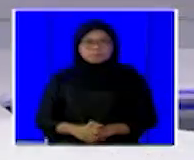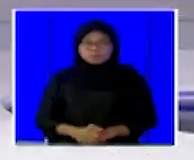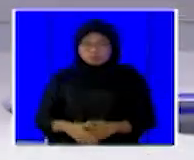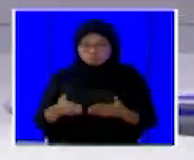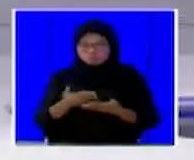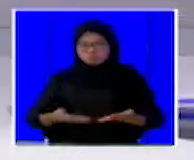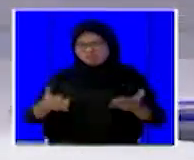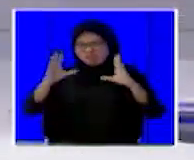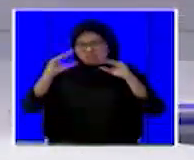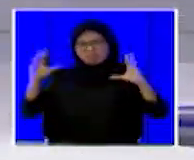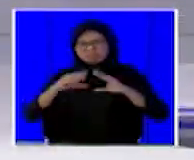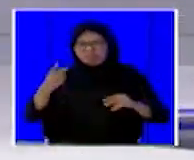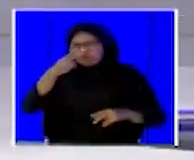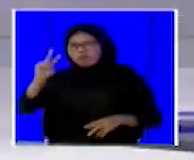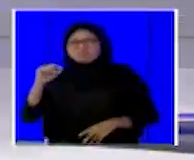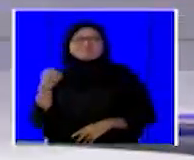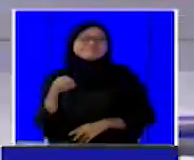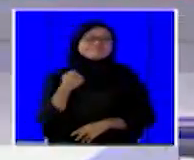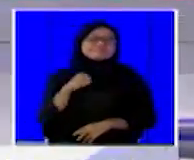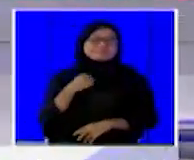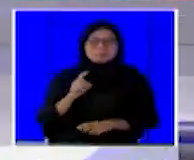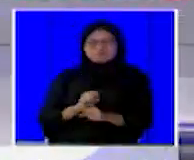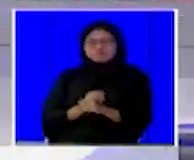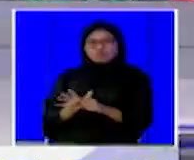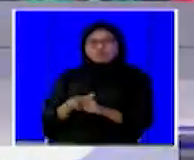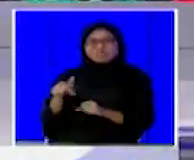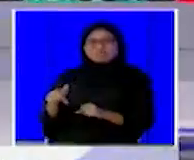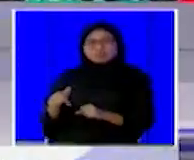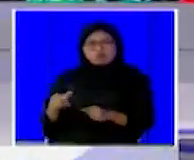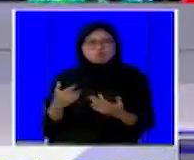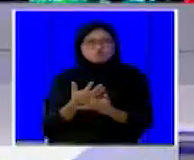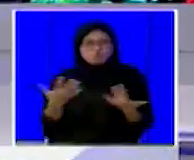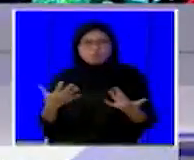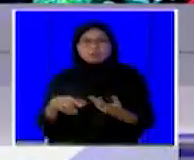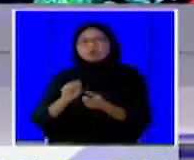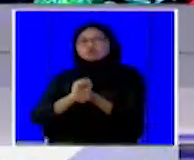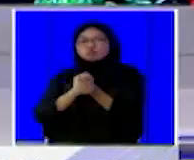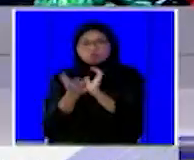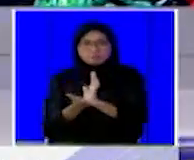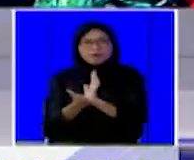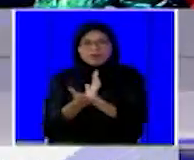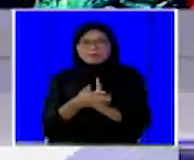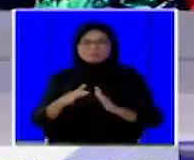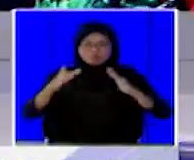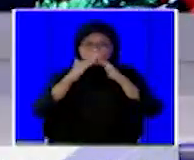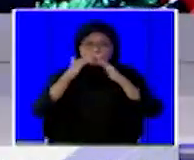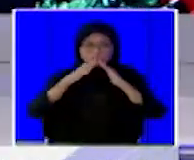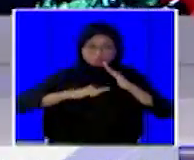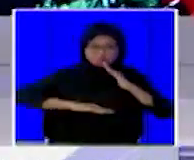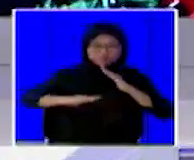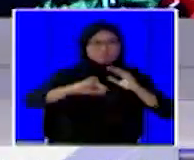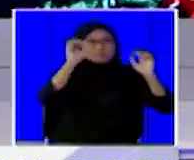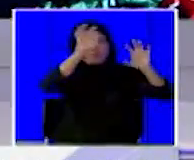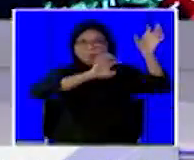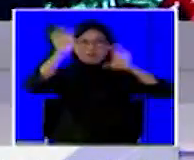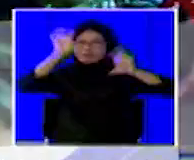Ya, tidak bisa merasakan suasana Natal di luar negeri atau di pusat perbelanjaan lantaran pandemi COVID-19, warga di perumahan Surabaya menghias halaman rumahnya